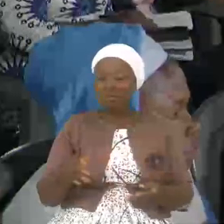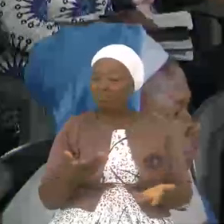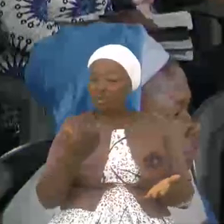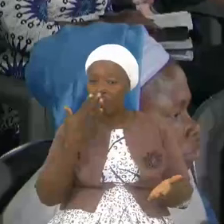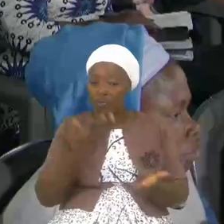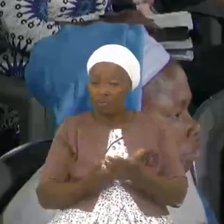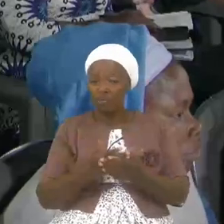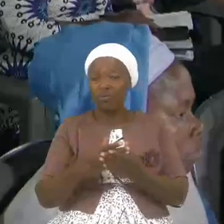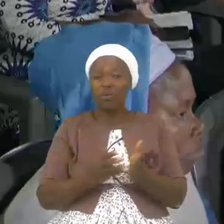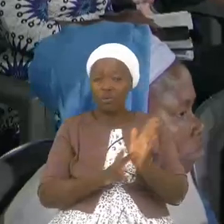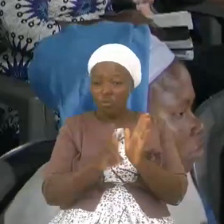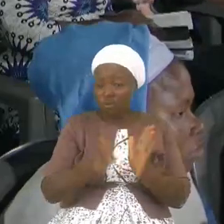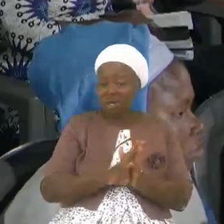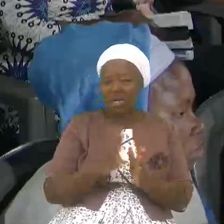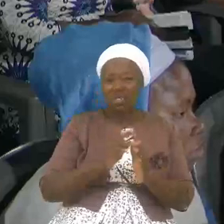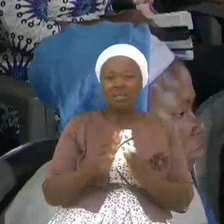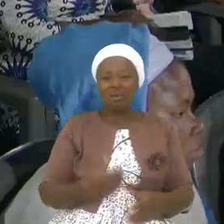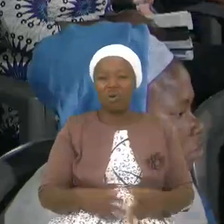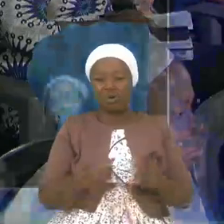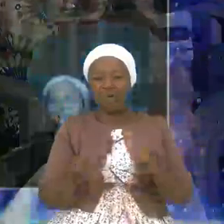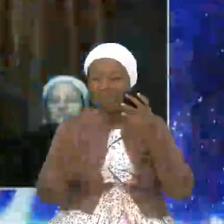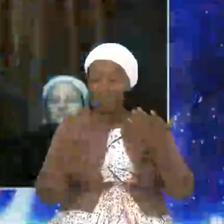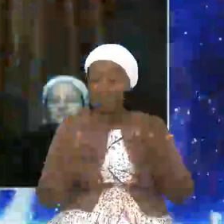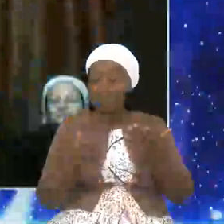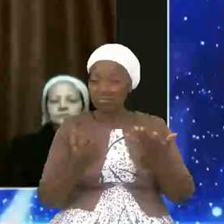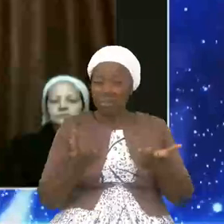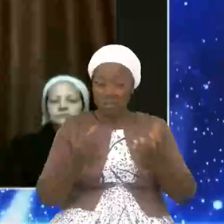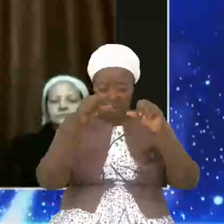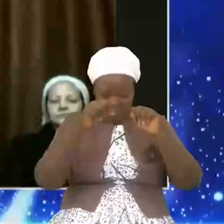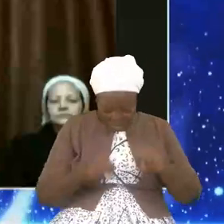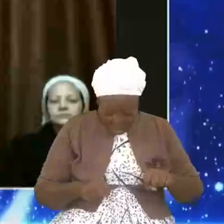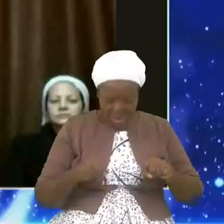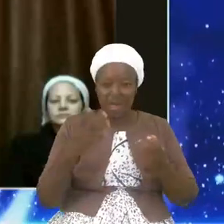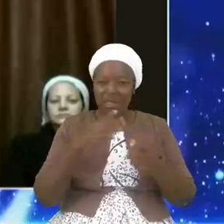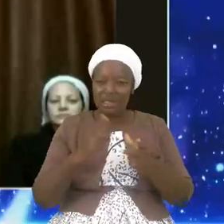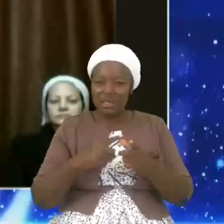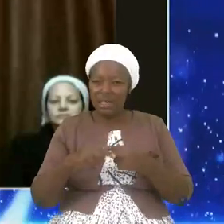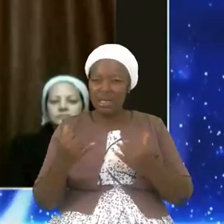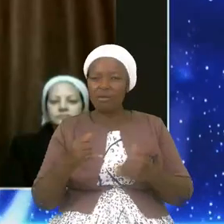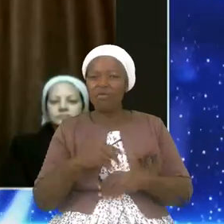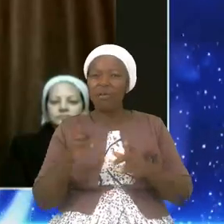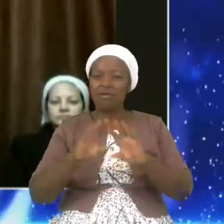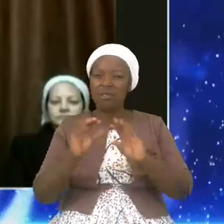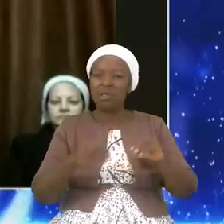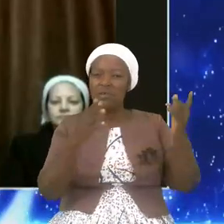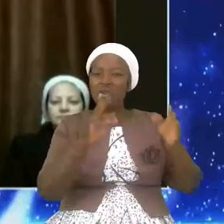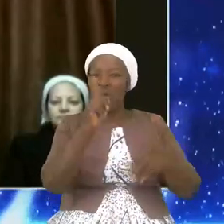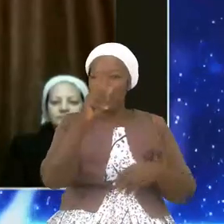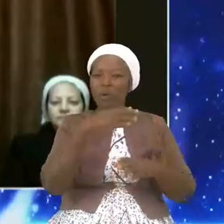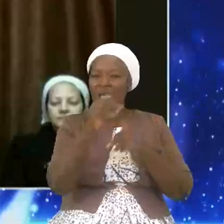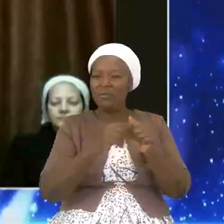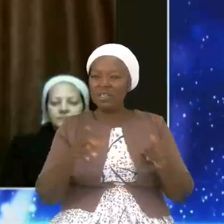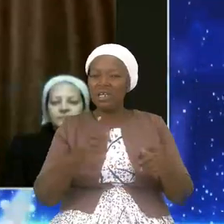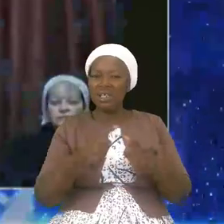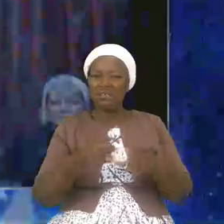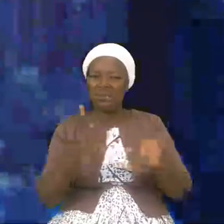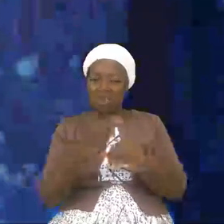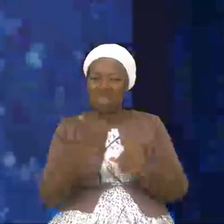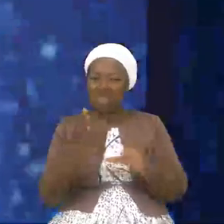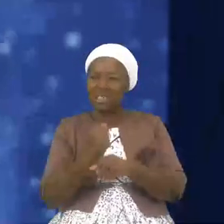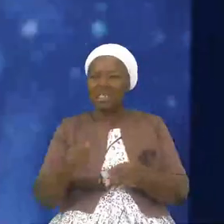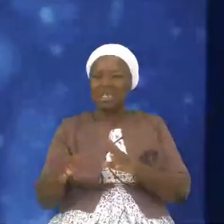ta droiture. Est-ce que tu as fléchi devant eux et le système du monde s'est